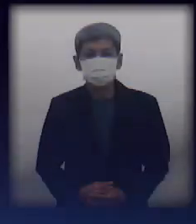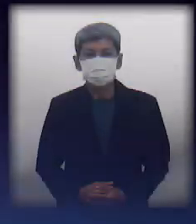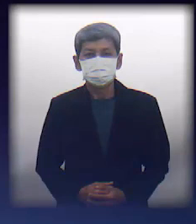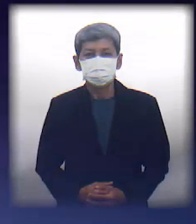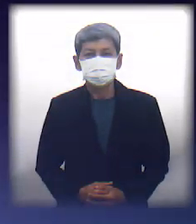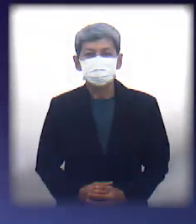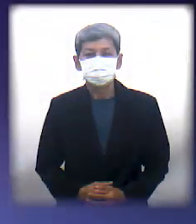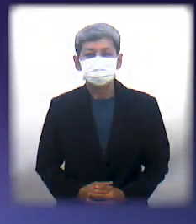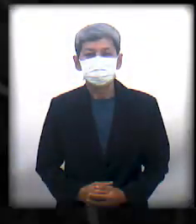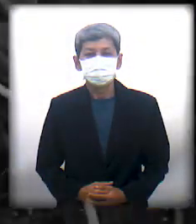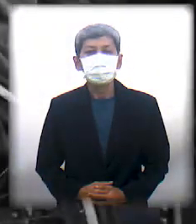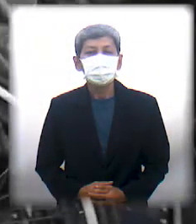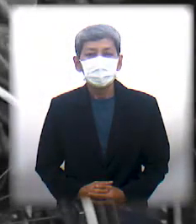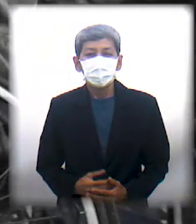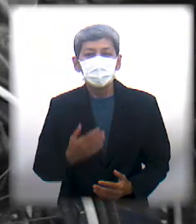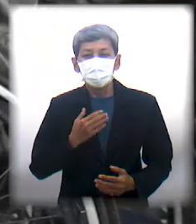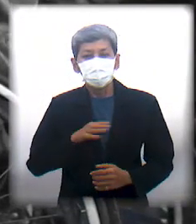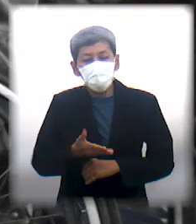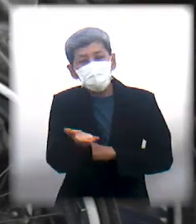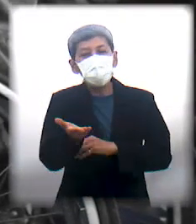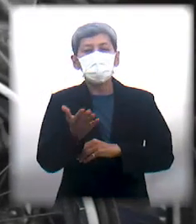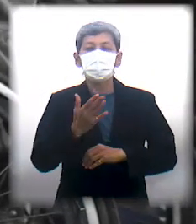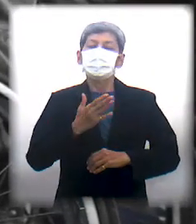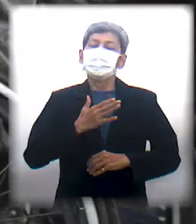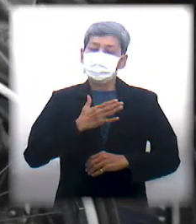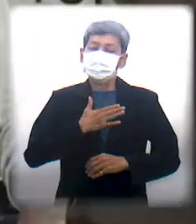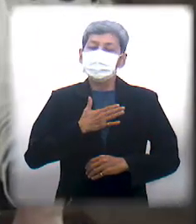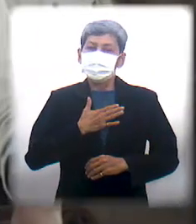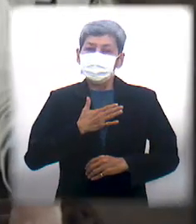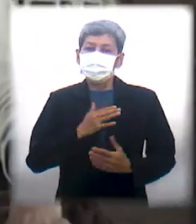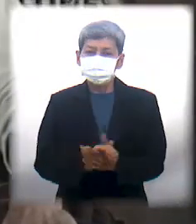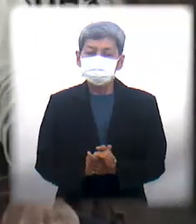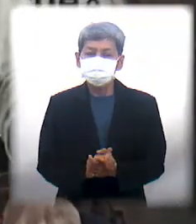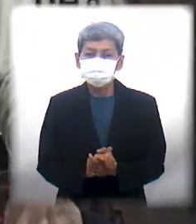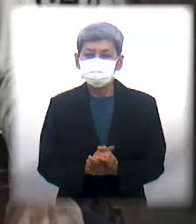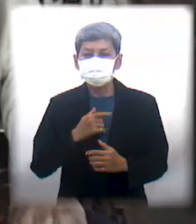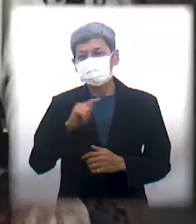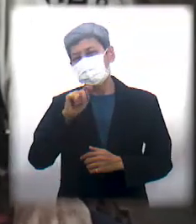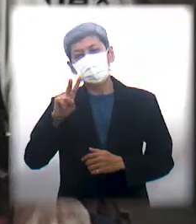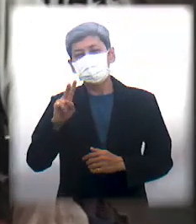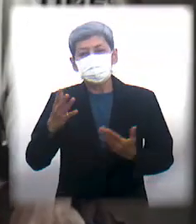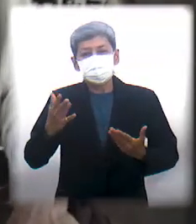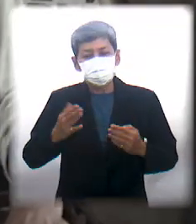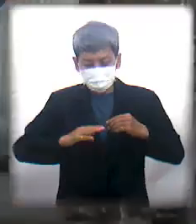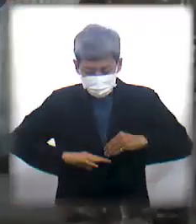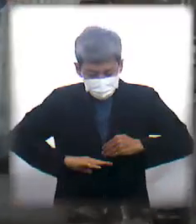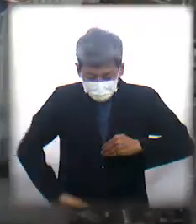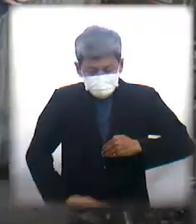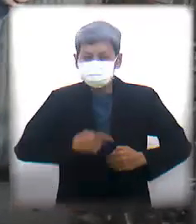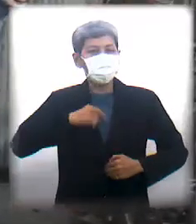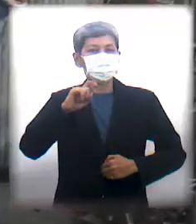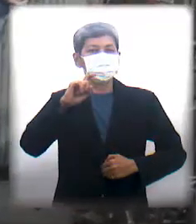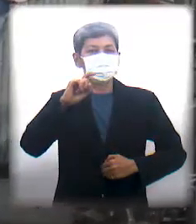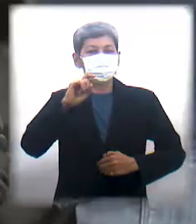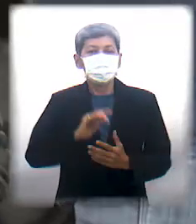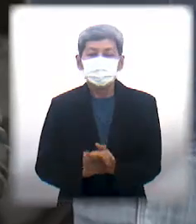กิดจากรถอุบัติเหตุรถคว่ำครับกระดูกสันหลังที่12ครับไม่มีเลยครับตั้งแต่ใต้ปลายปีลงไปเลยครับมันก็ท้อนะ